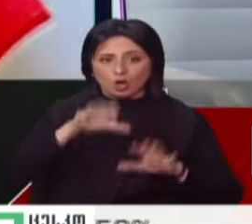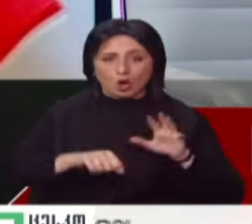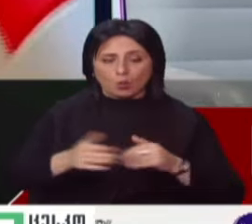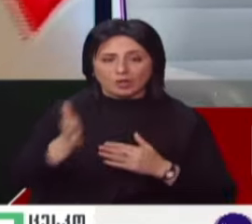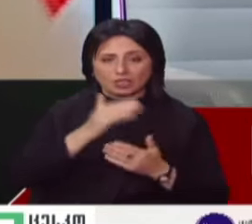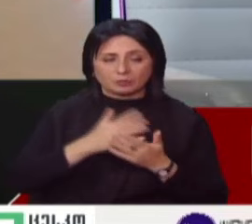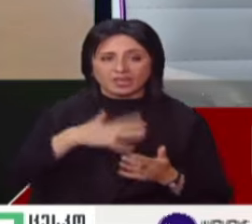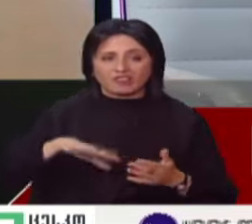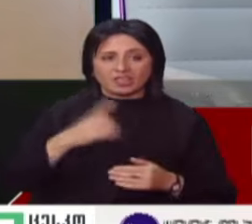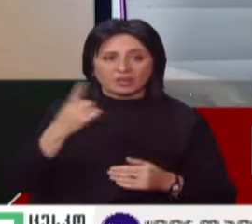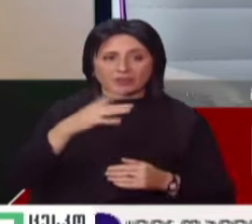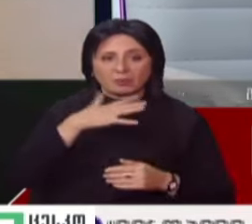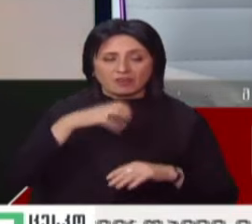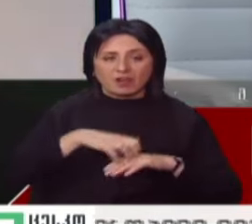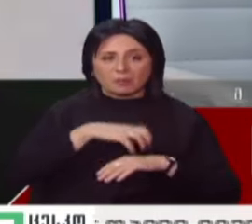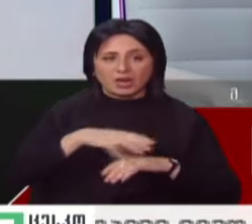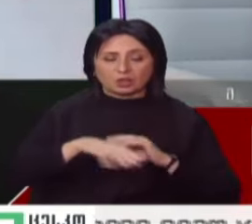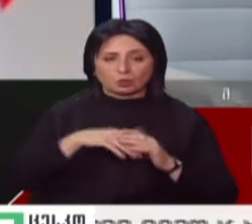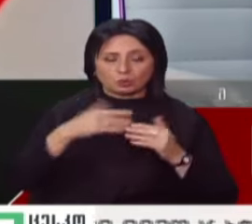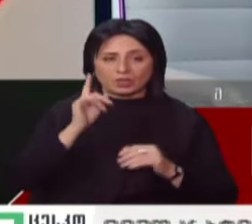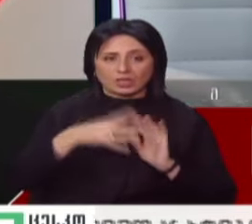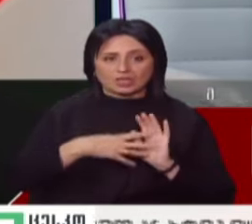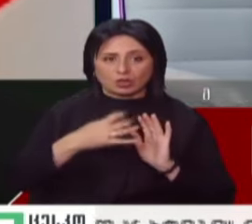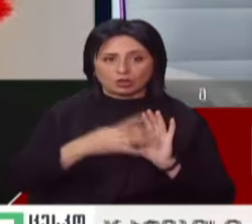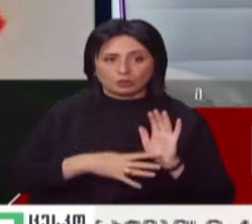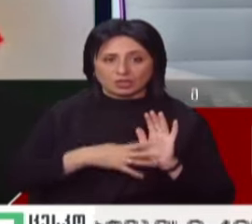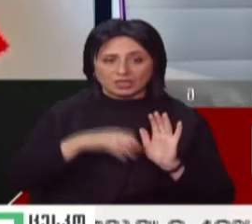окупации шемде, куаканам пируэли мрао партиоли арчевнеби